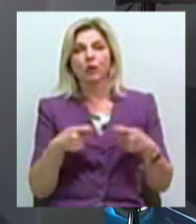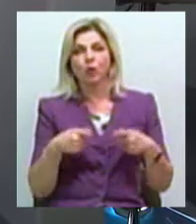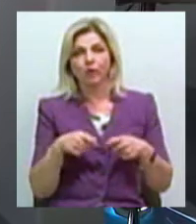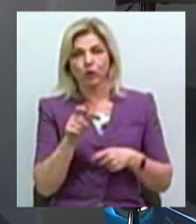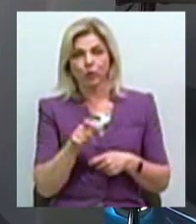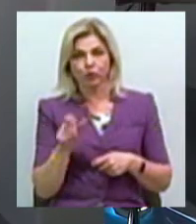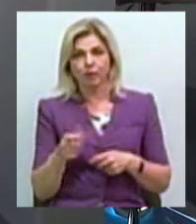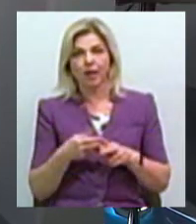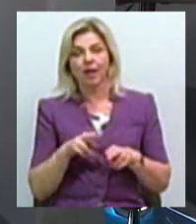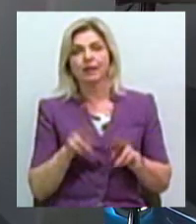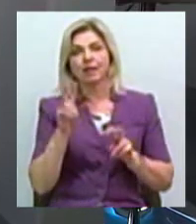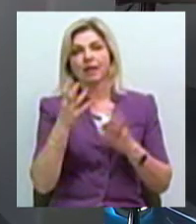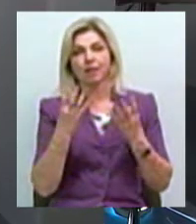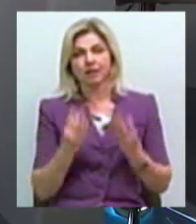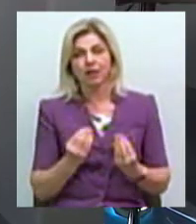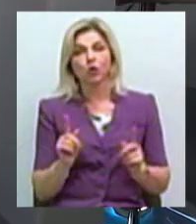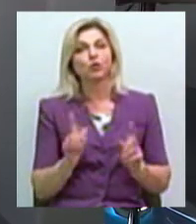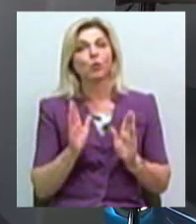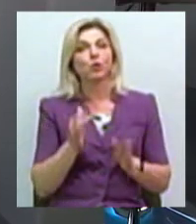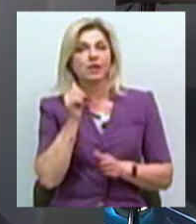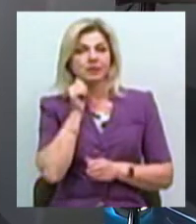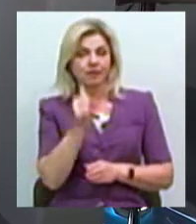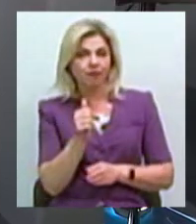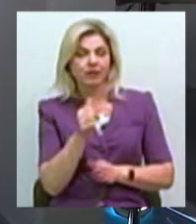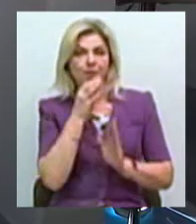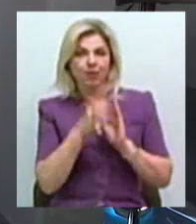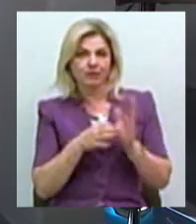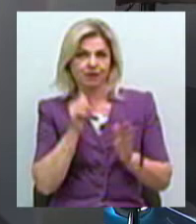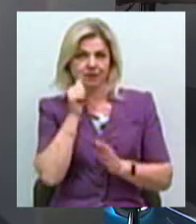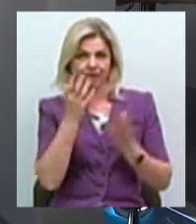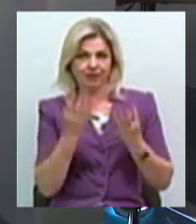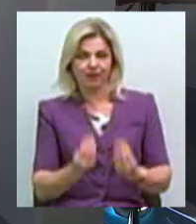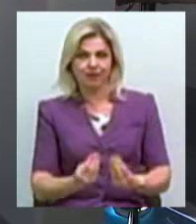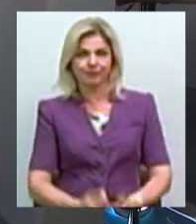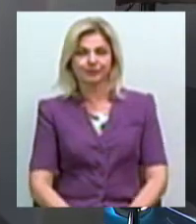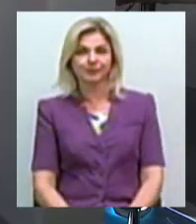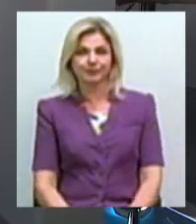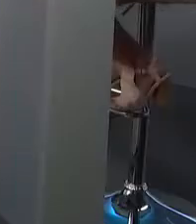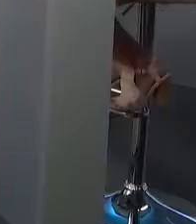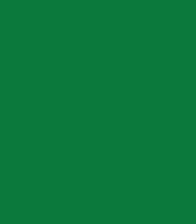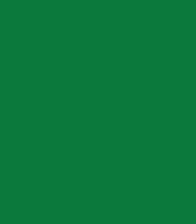Це була тема дня, якою буде наступна тема, підкаже наступний день. На все добре.